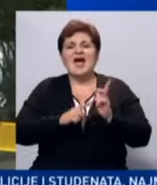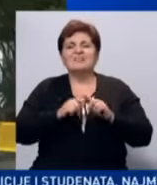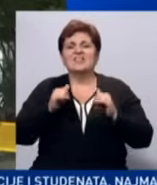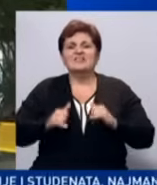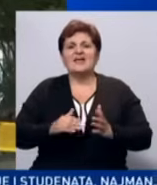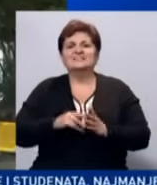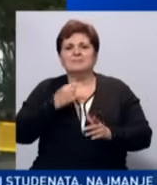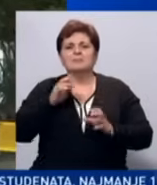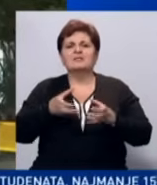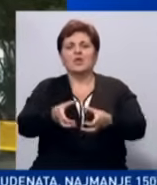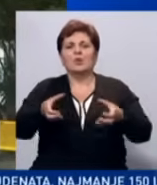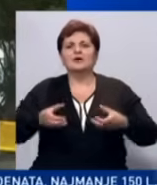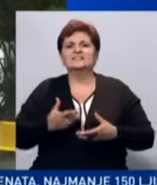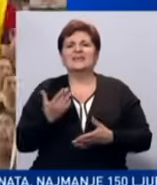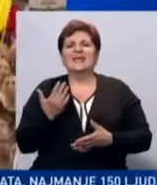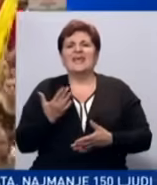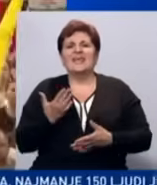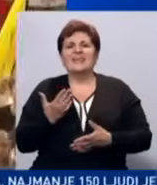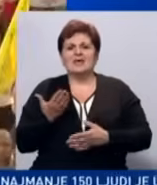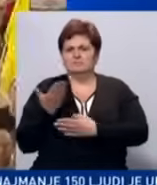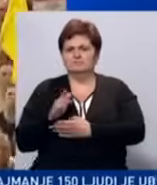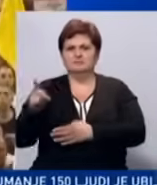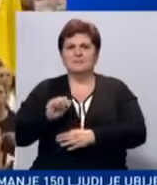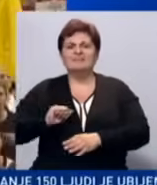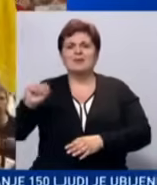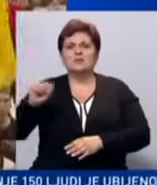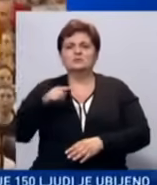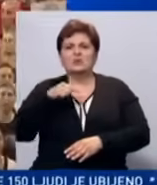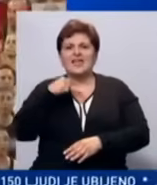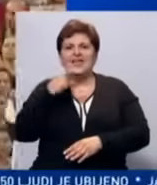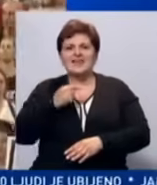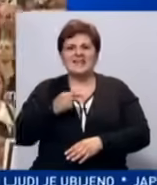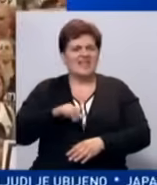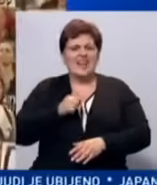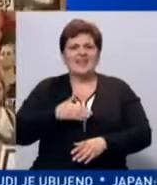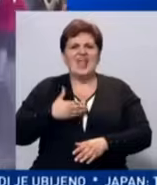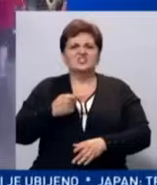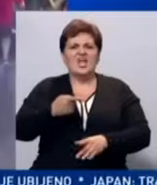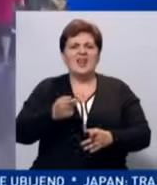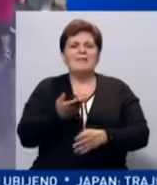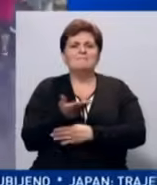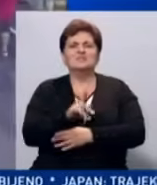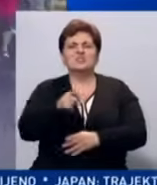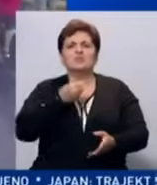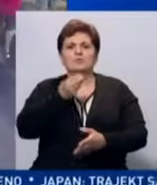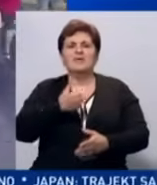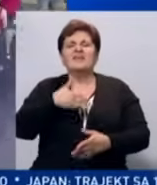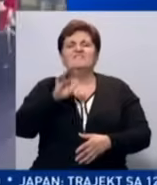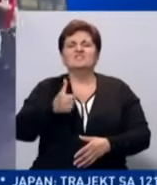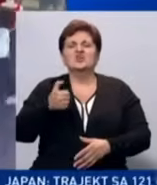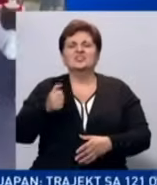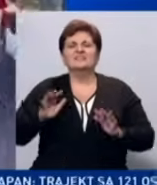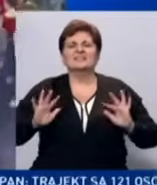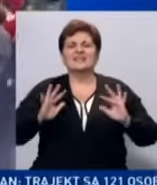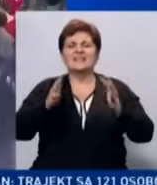govoriti pred Kongresom. Nekoliko senatora iz reda demokrata najavili su bojkot njegovog govora. Više od 100